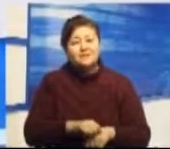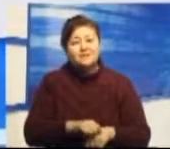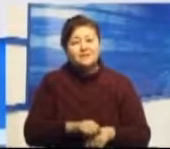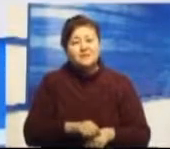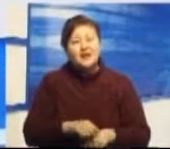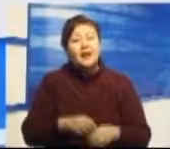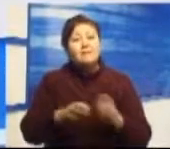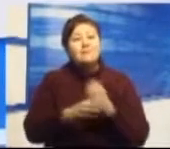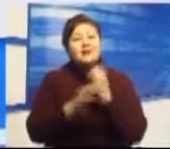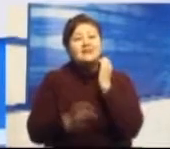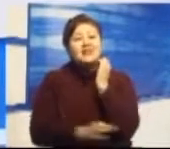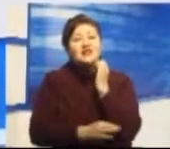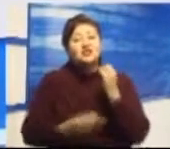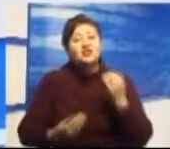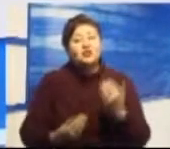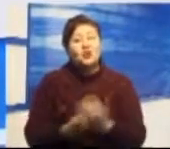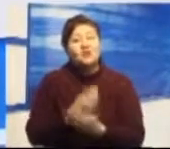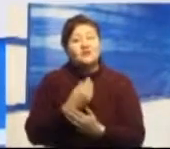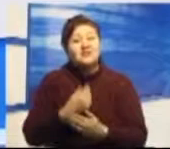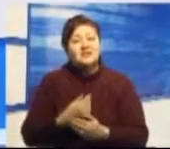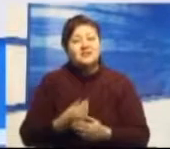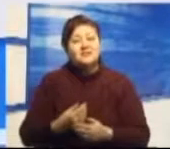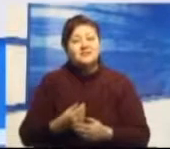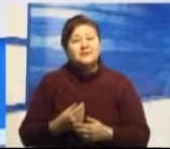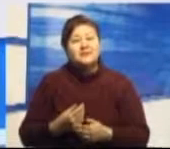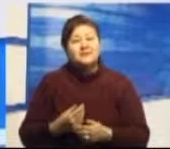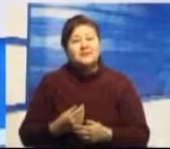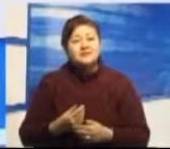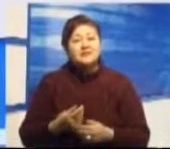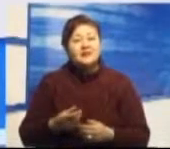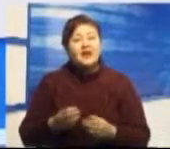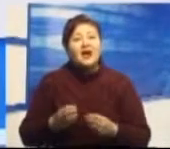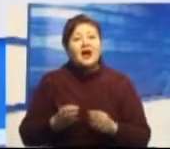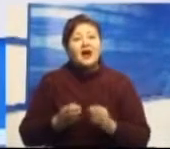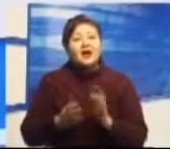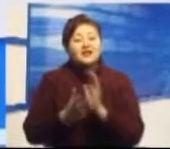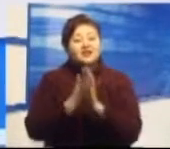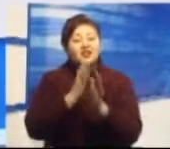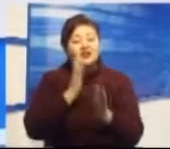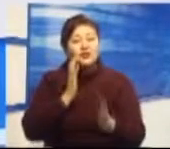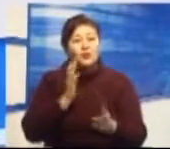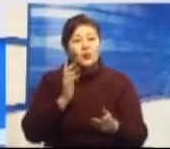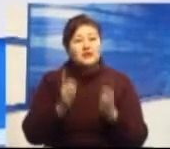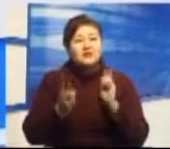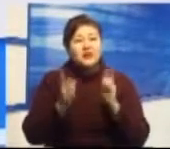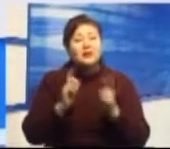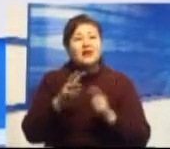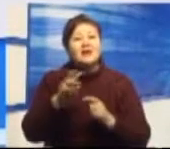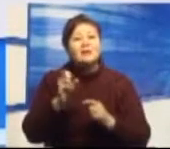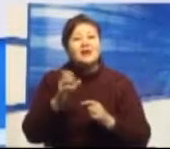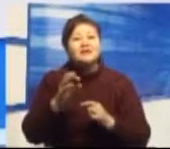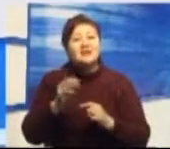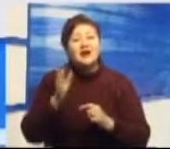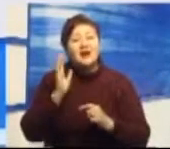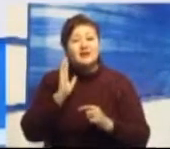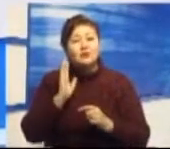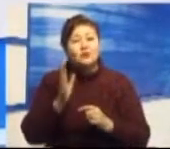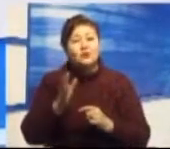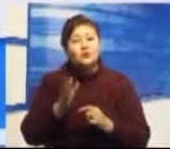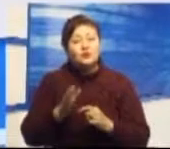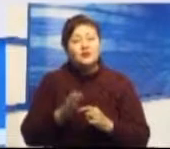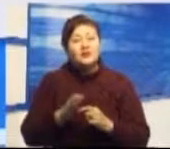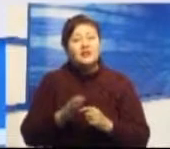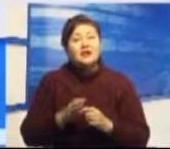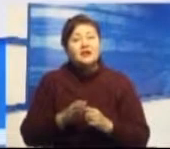Және соңғы ақпарат. Қалалық мәслихаттың кезекті сессиясы 22 желтоқсан күні сағат 10-да мәслихаттың мәжіліс залында өтеді.